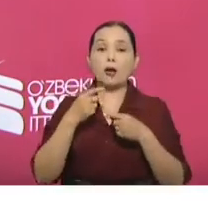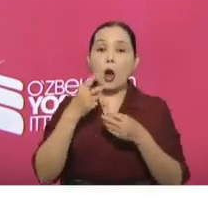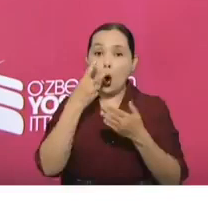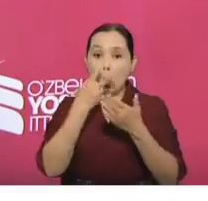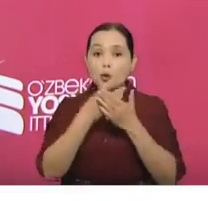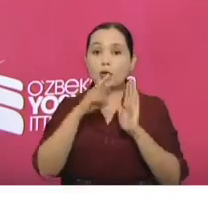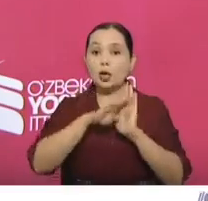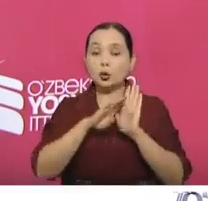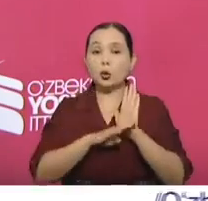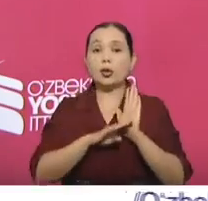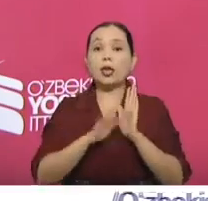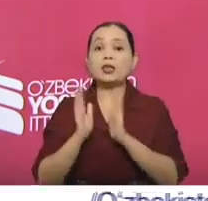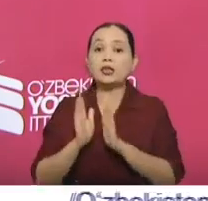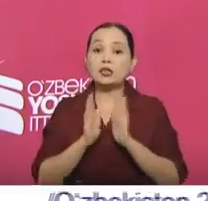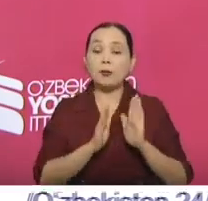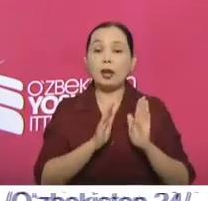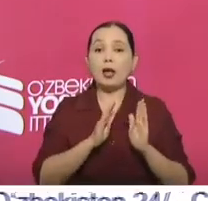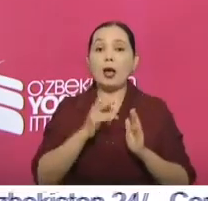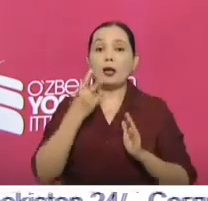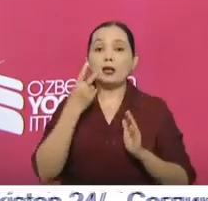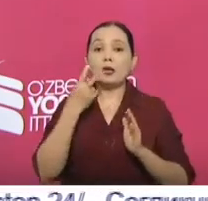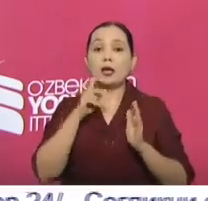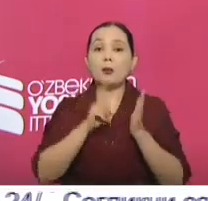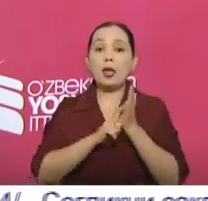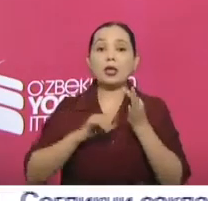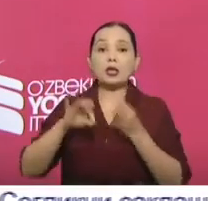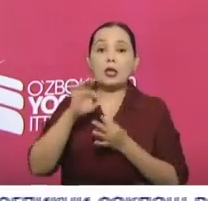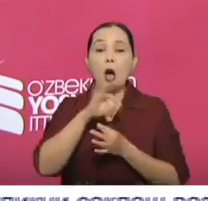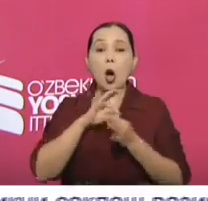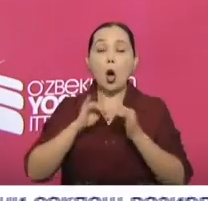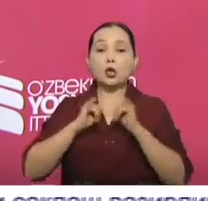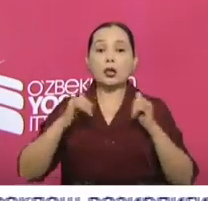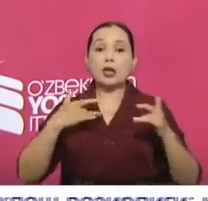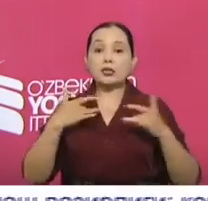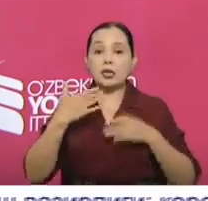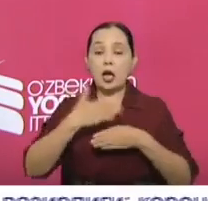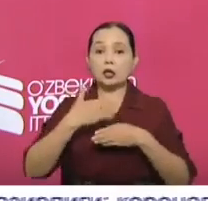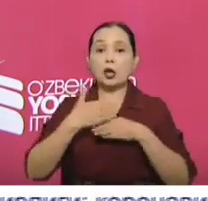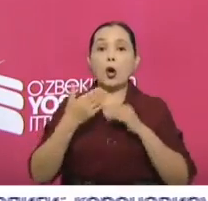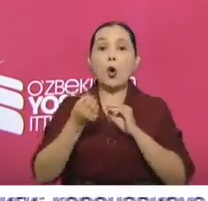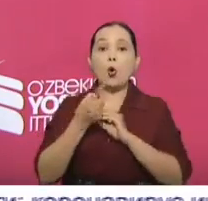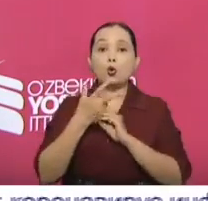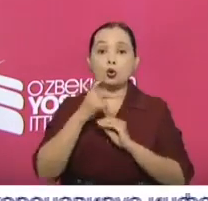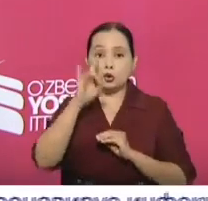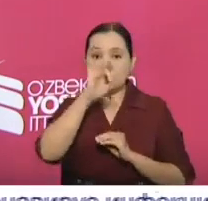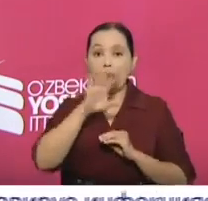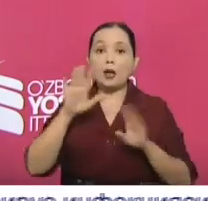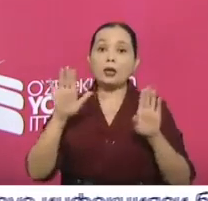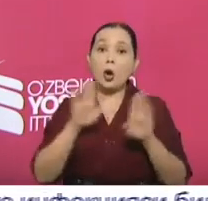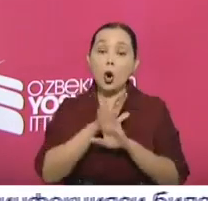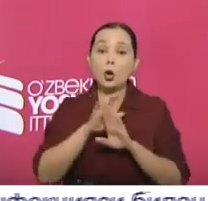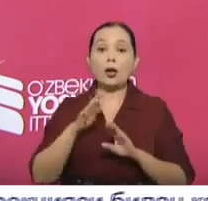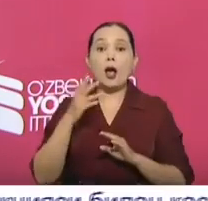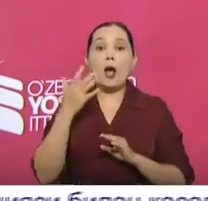ko'rsatuvlarda tizimli ravishda 27 ortiq teatr aktyorlari, 13 nafar taniqli xonandalar,